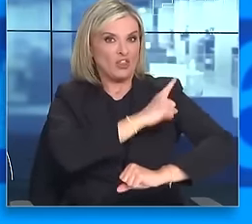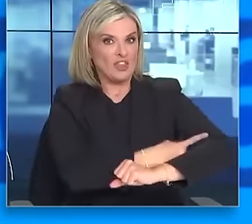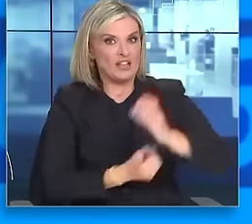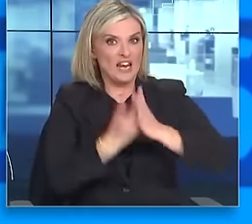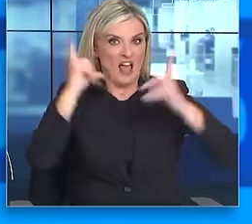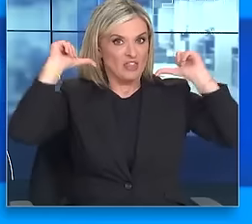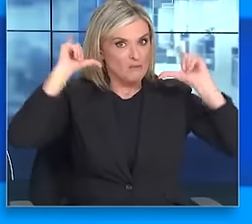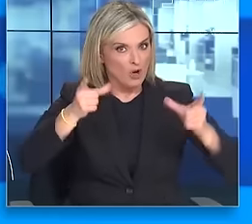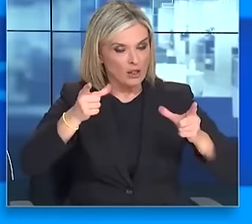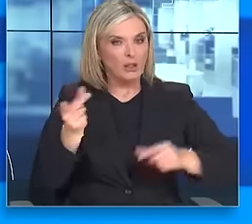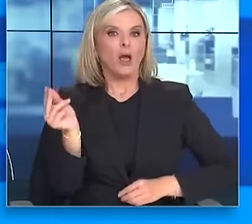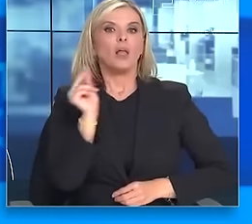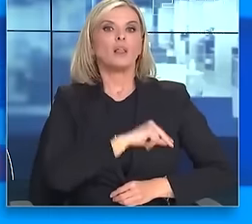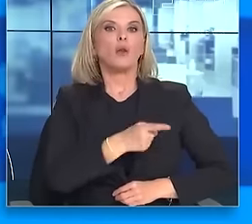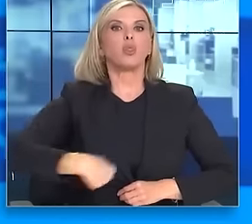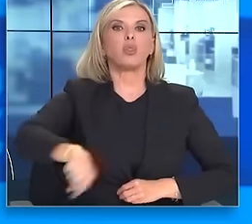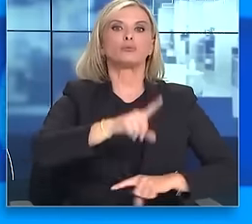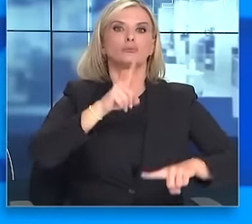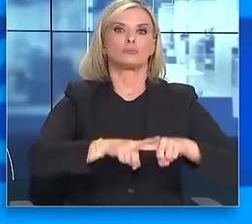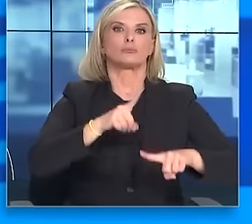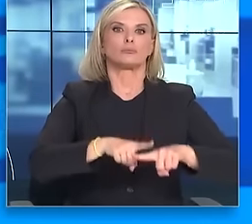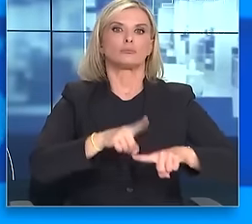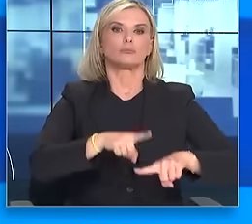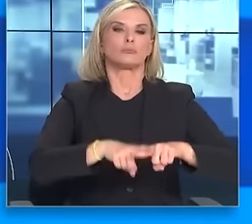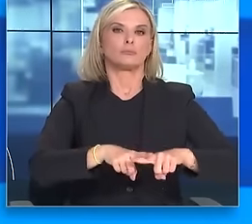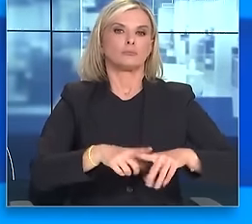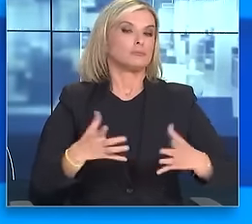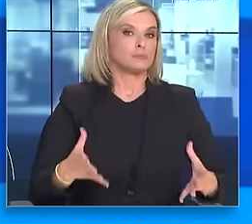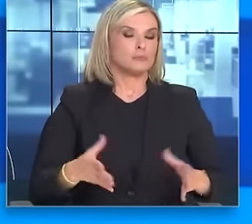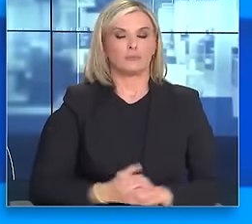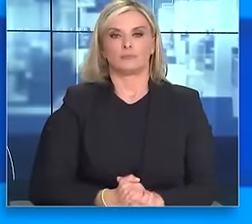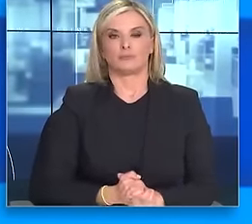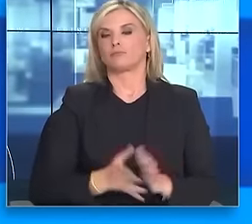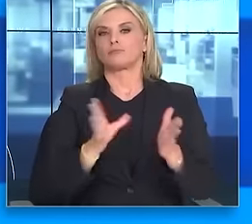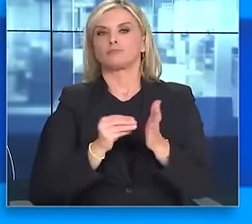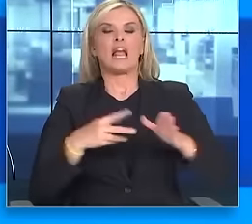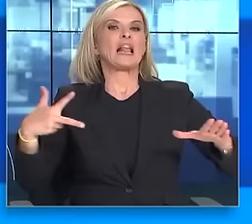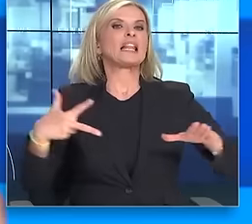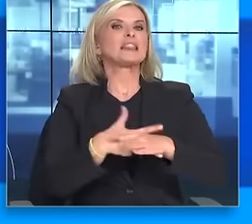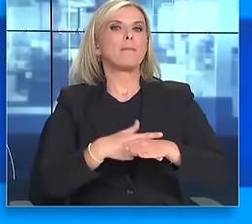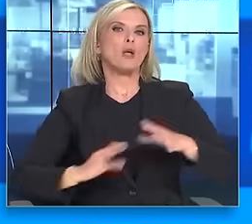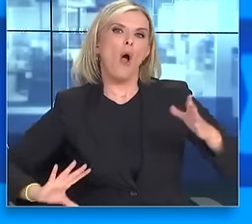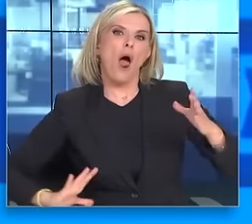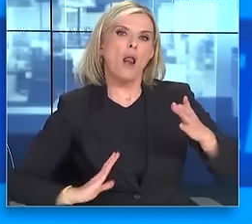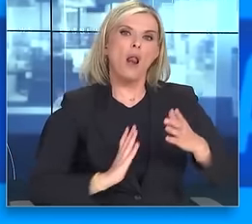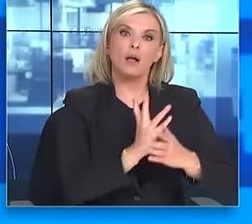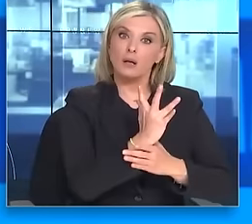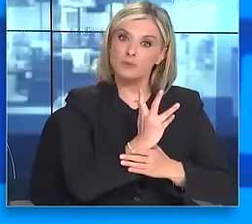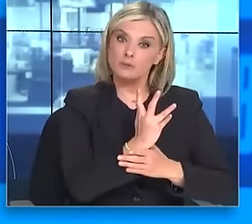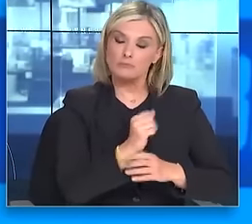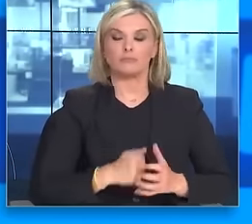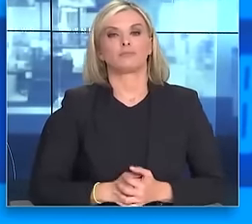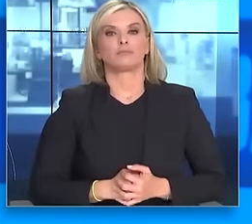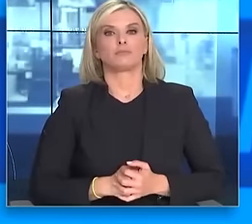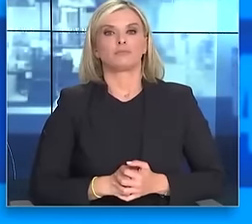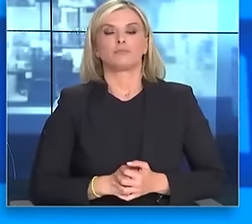μπορεί τελικά να ωφελήσει τους Έλληνες πολίτες. Είτε μιλάμε για το Ταμείο Ανάκαμψης. Ανοίγω μια παρένθεση. Οι